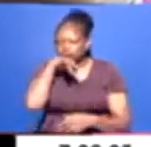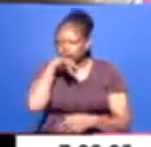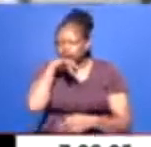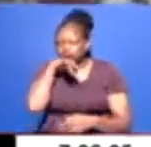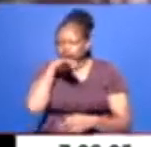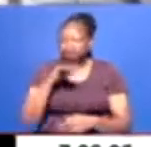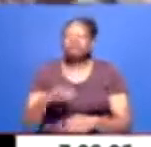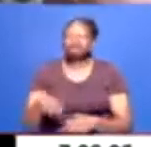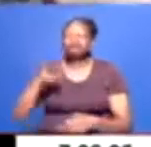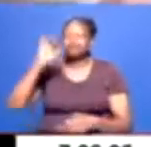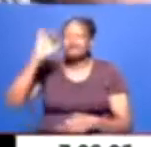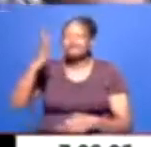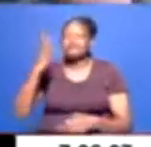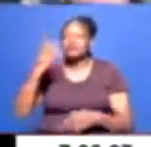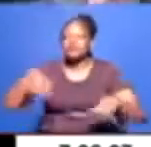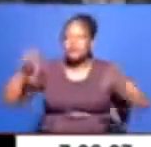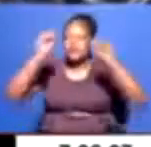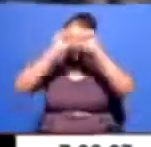president.